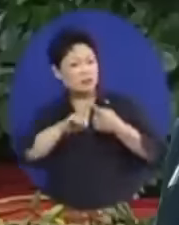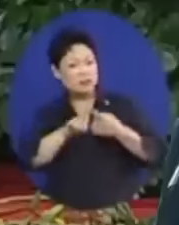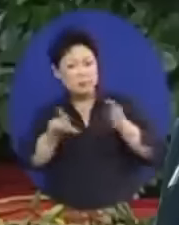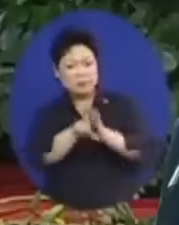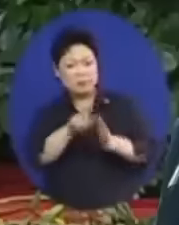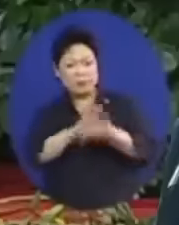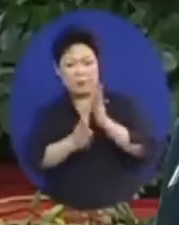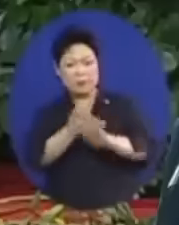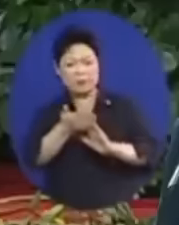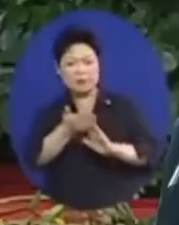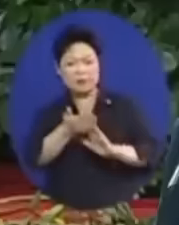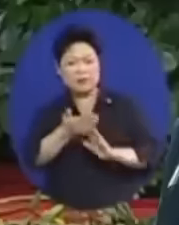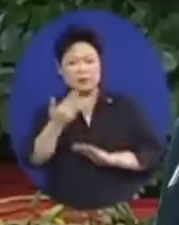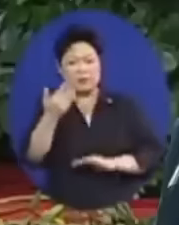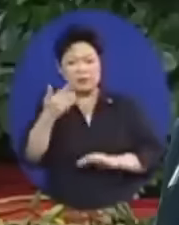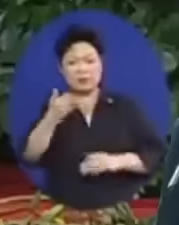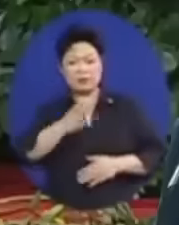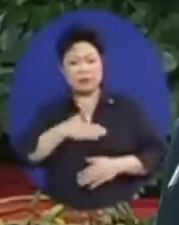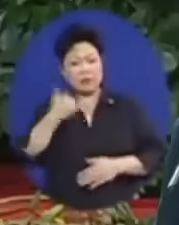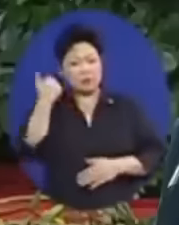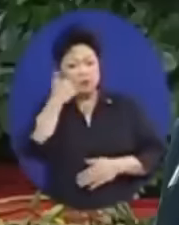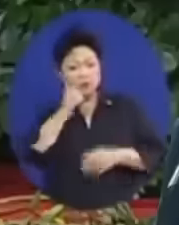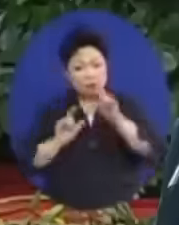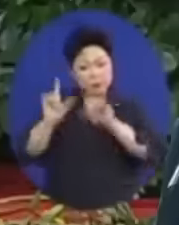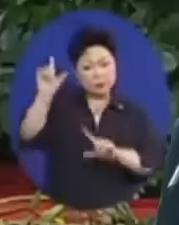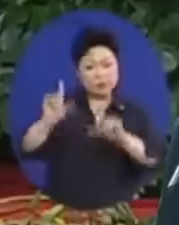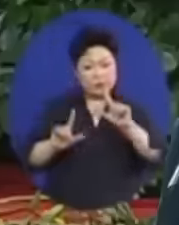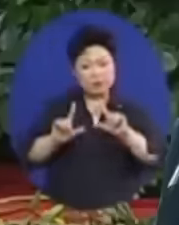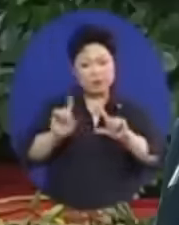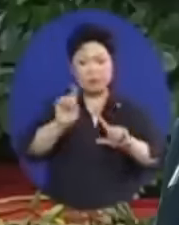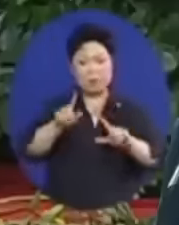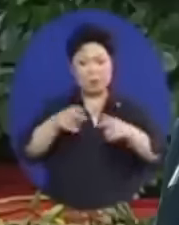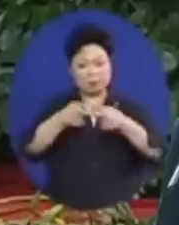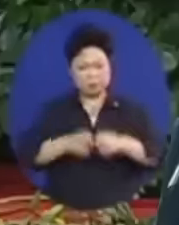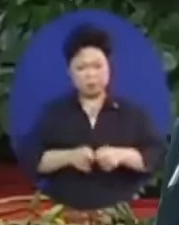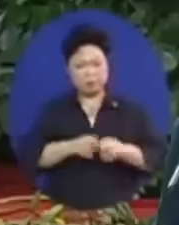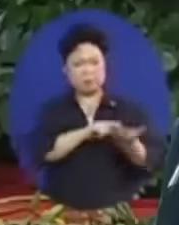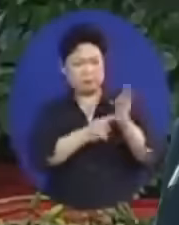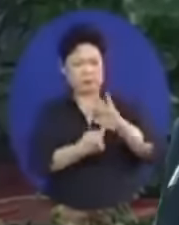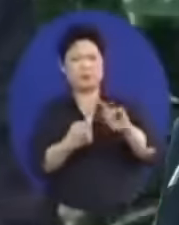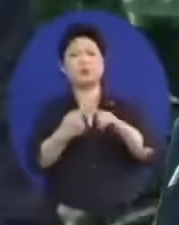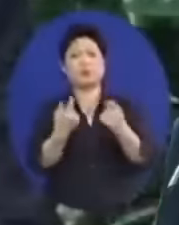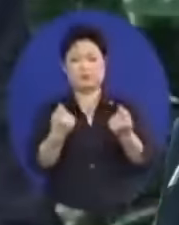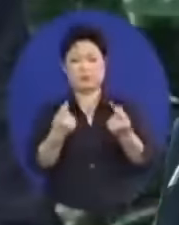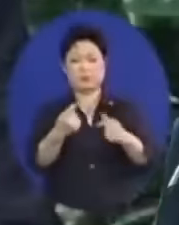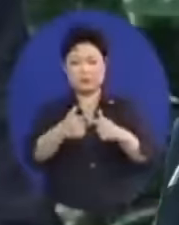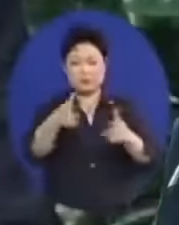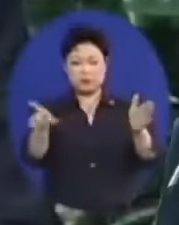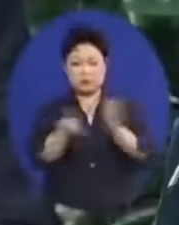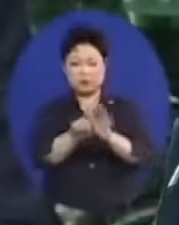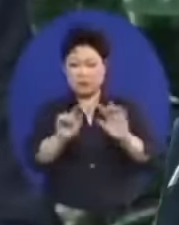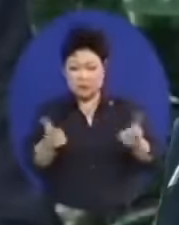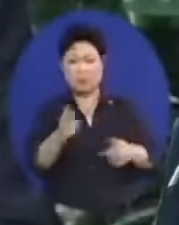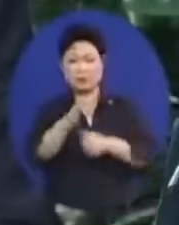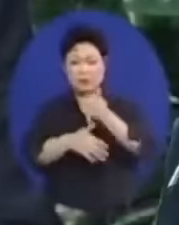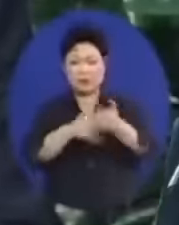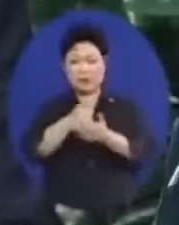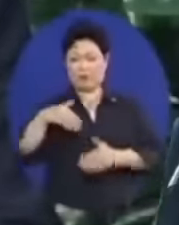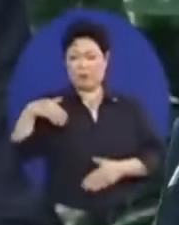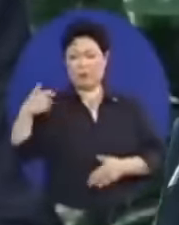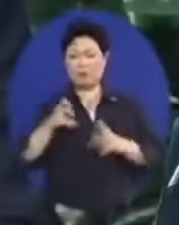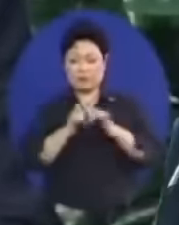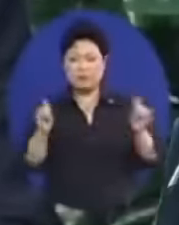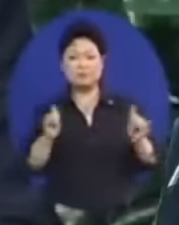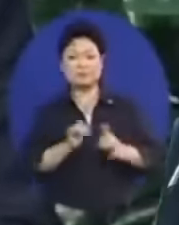불신자의 정체성의 어떤 모습인지 적나라하게 보여주는 것입니다. 예수를 믿지 아니하고 하나님을 모르는